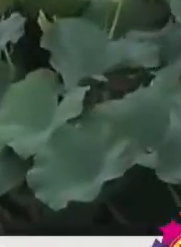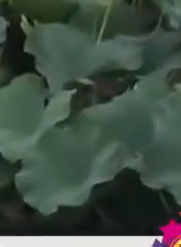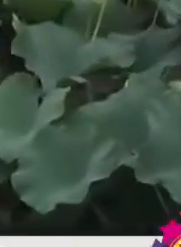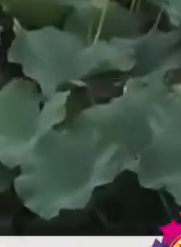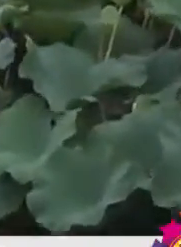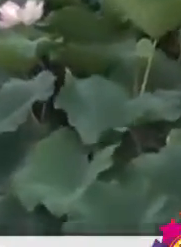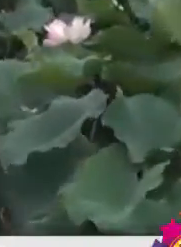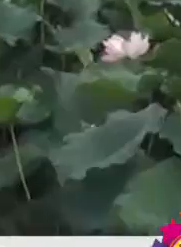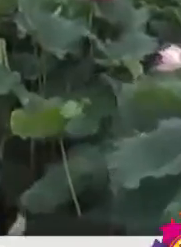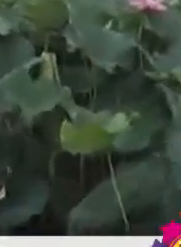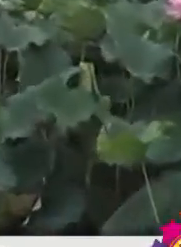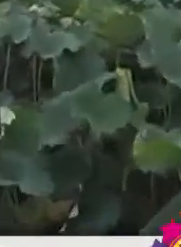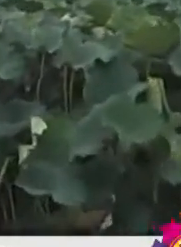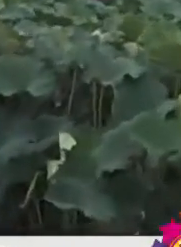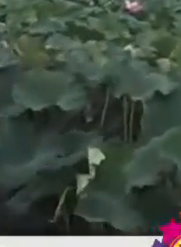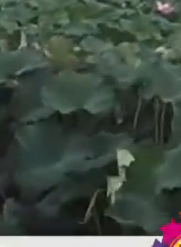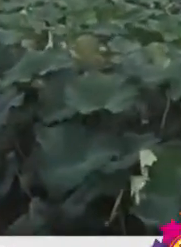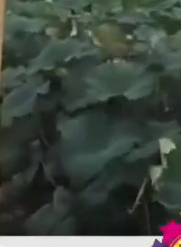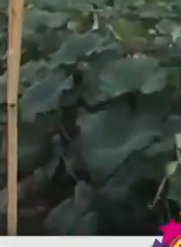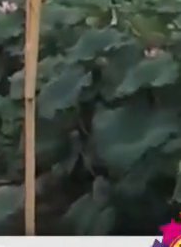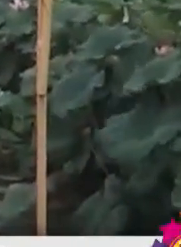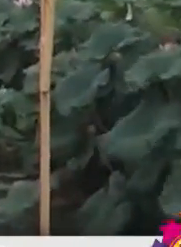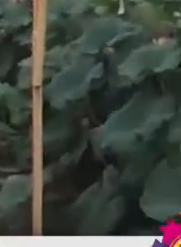눈에 넣어도